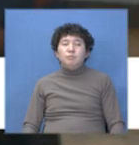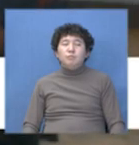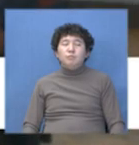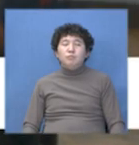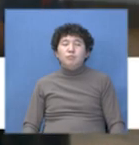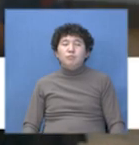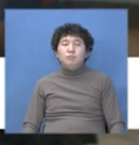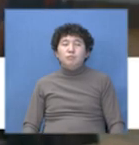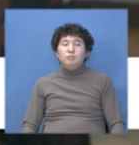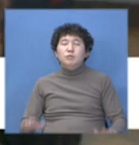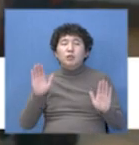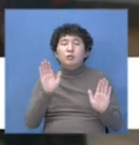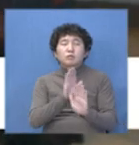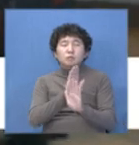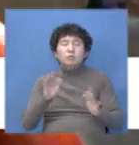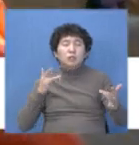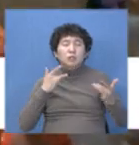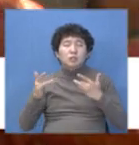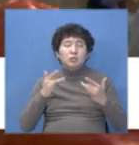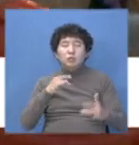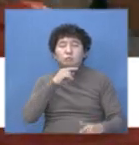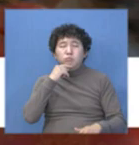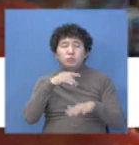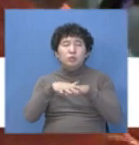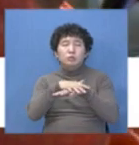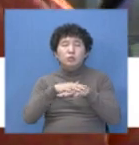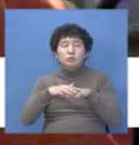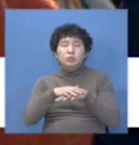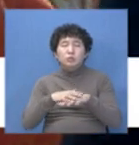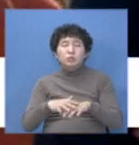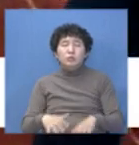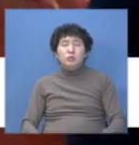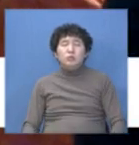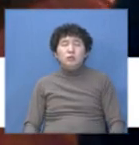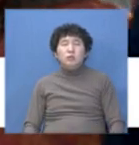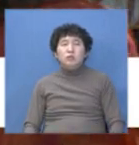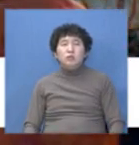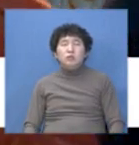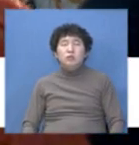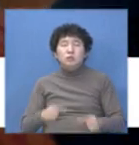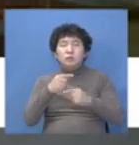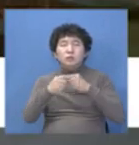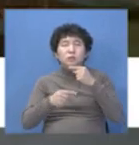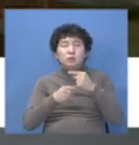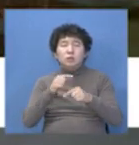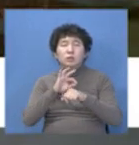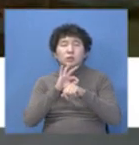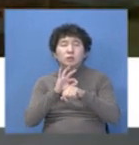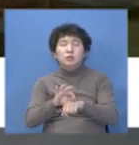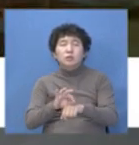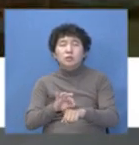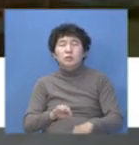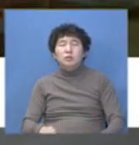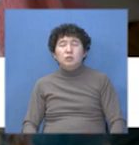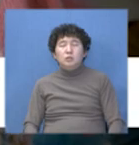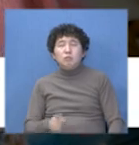Думанды жиын ән би орыс халық мәдениетіндегі музыкалық өнердің ажырамас бөлігі. Бұдан бөлек дәстүрлі түрде өткізілетін шарада шеберлік